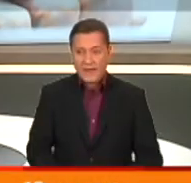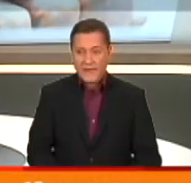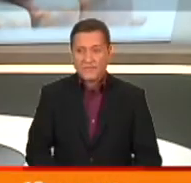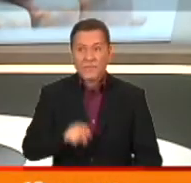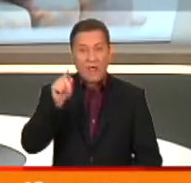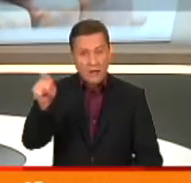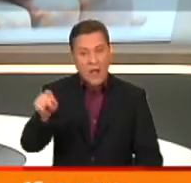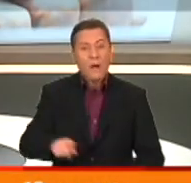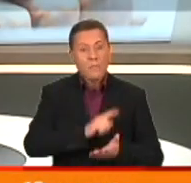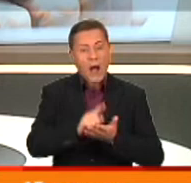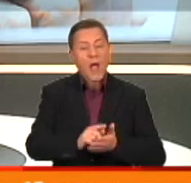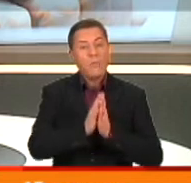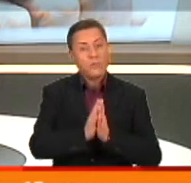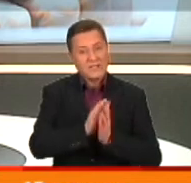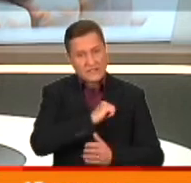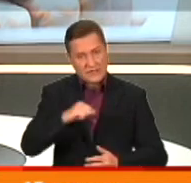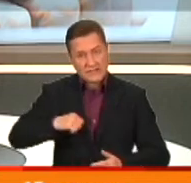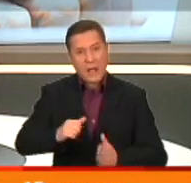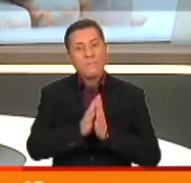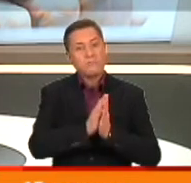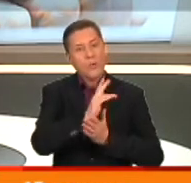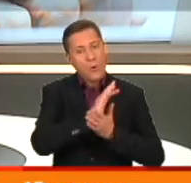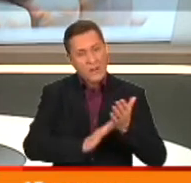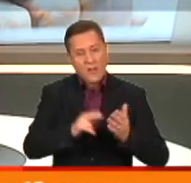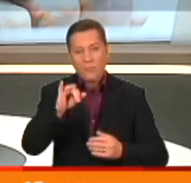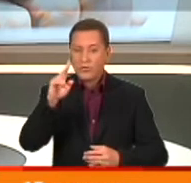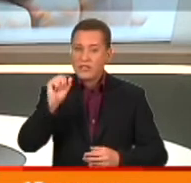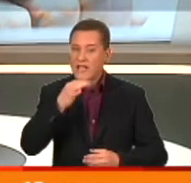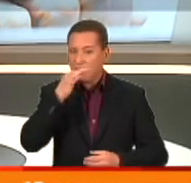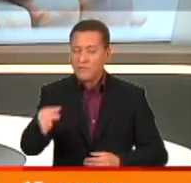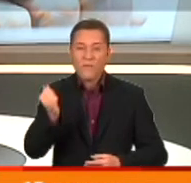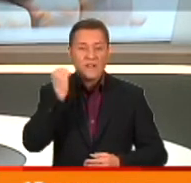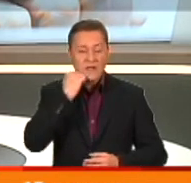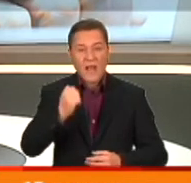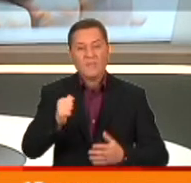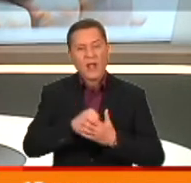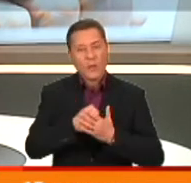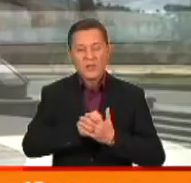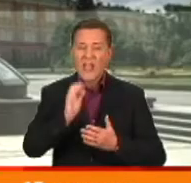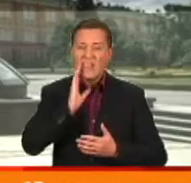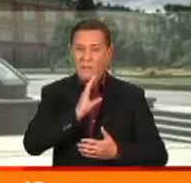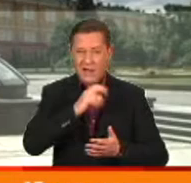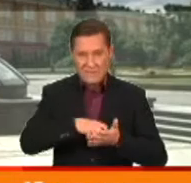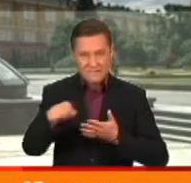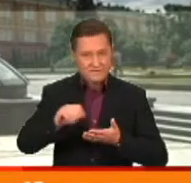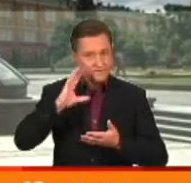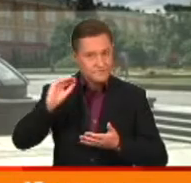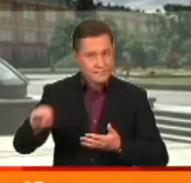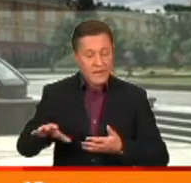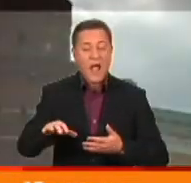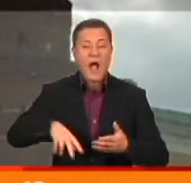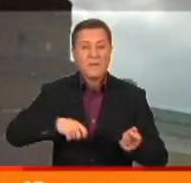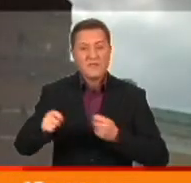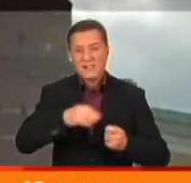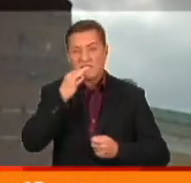Сенцов має попросити про помилування в Путіна, так відповів Кремль на клопотання матері українського режисера. Адміністрація російського президента